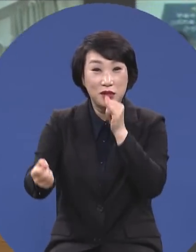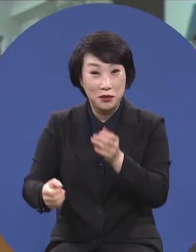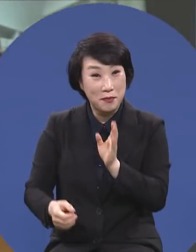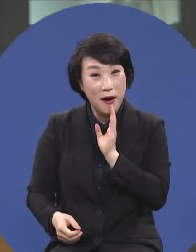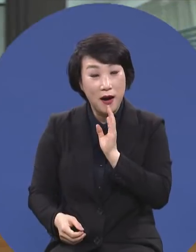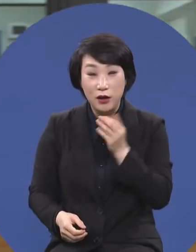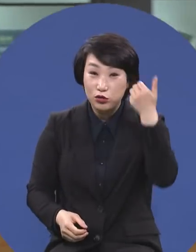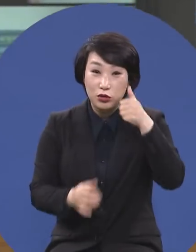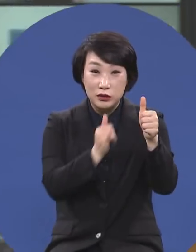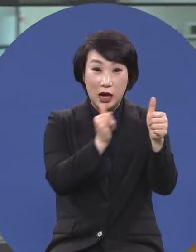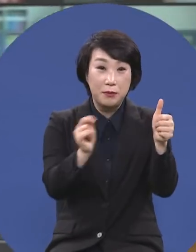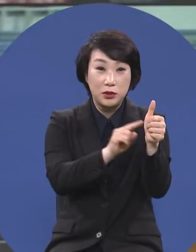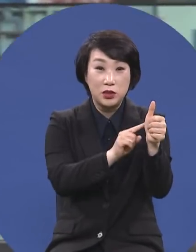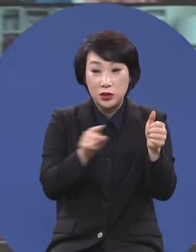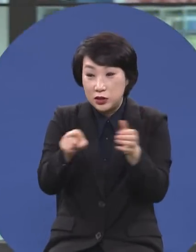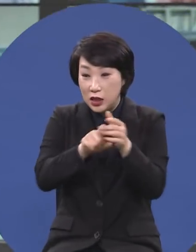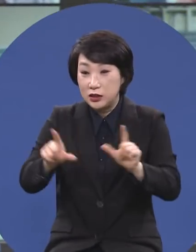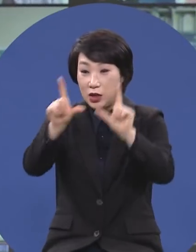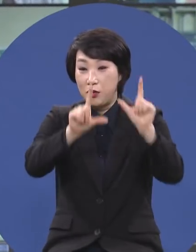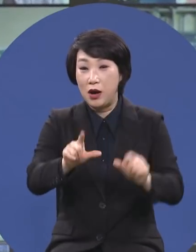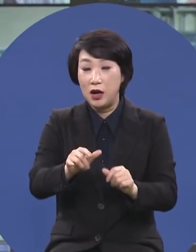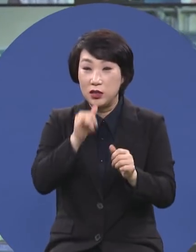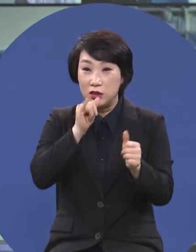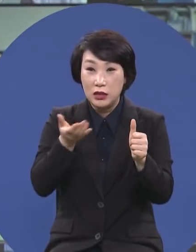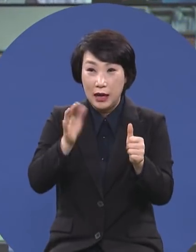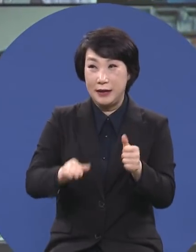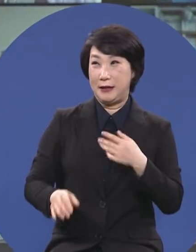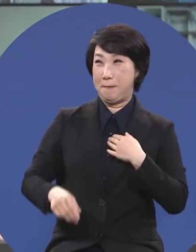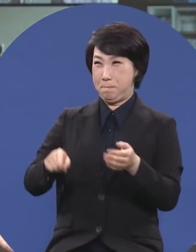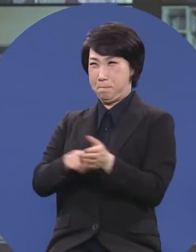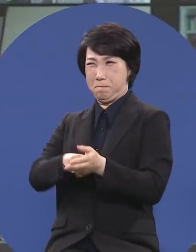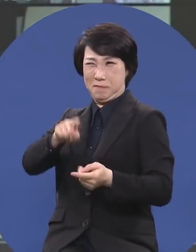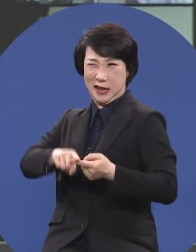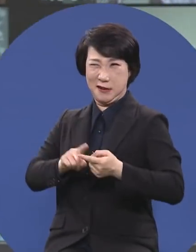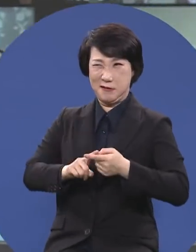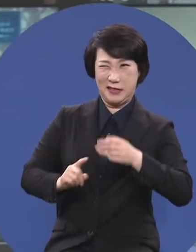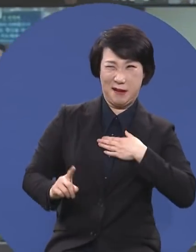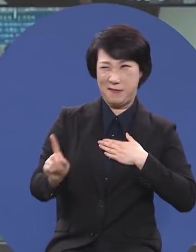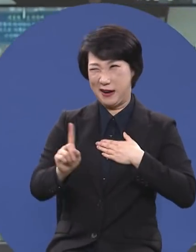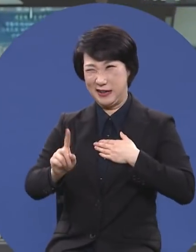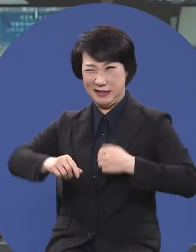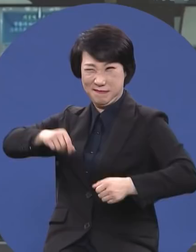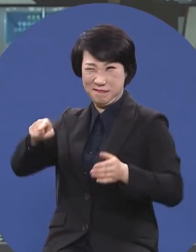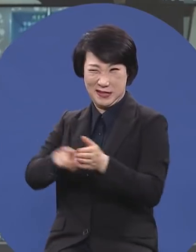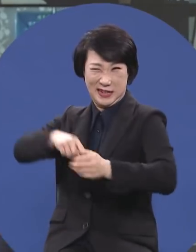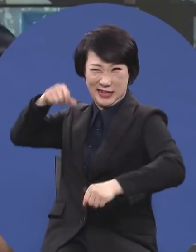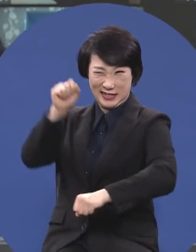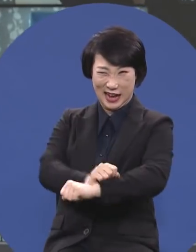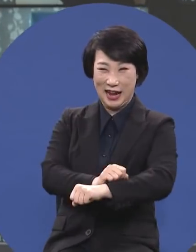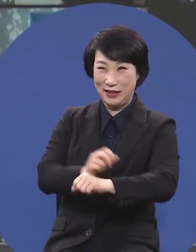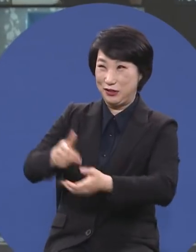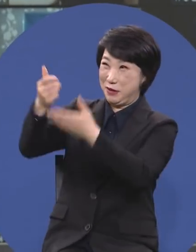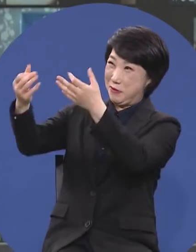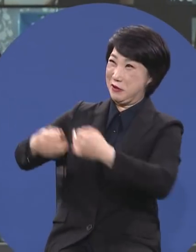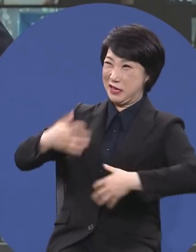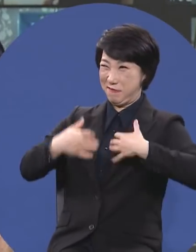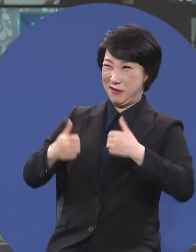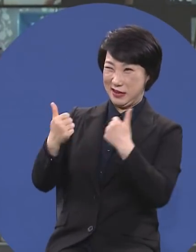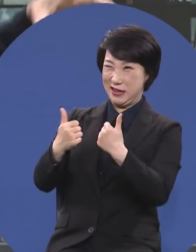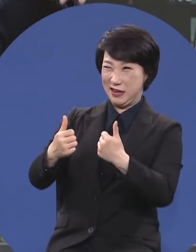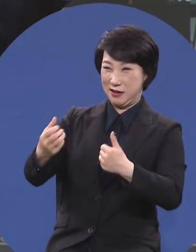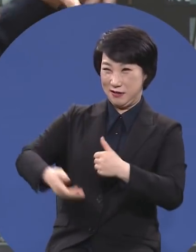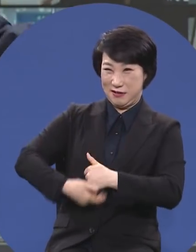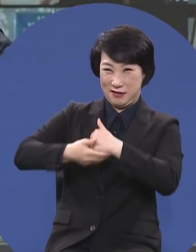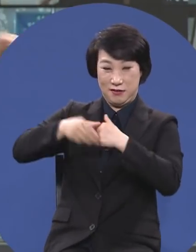사람은 신앙생활에도 내가 이렇게 믿으면 잘 믿는 거야. 나는 반드시 주님이 기뻐하실 거야.